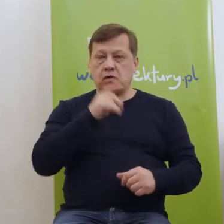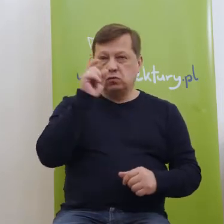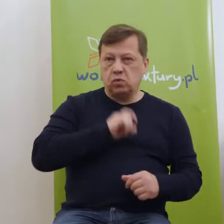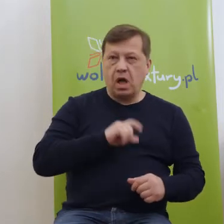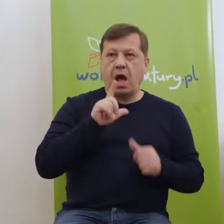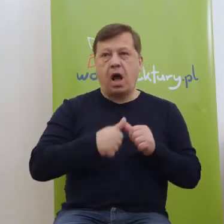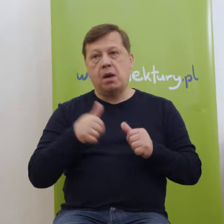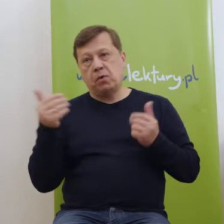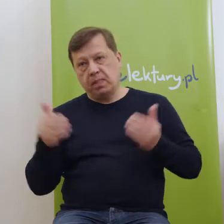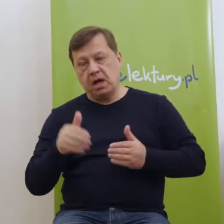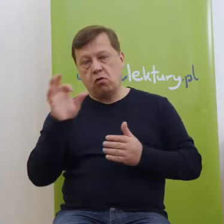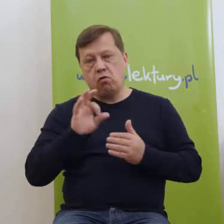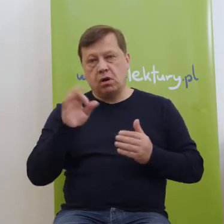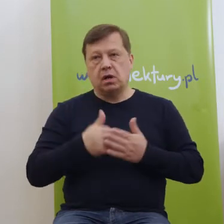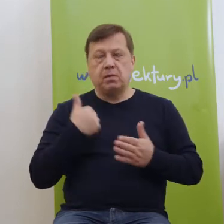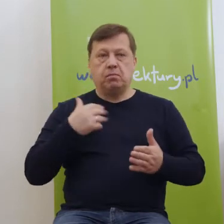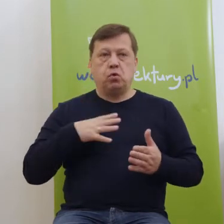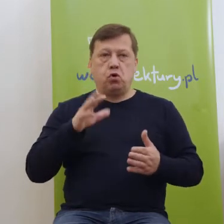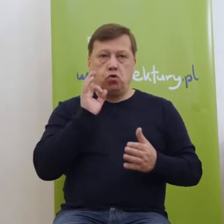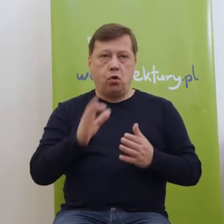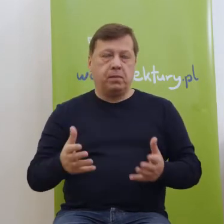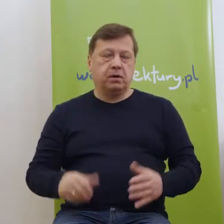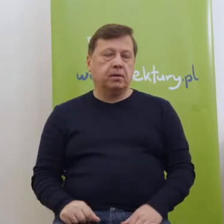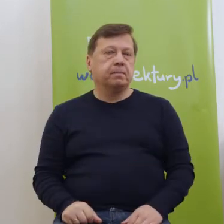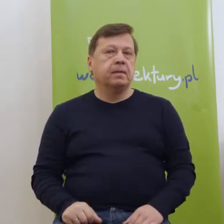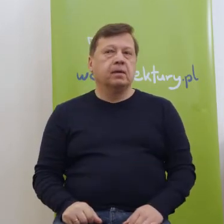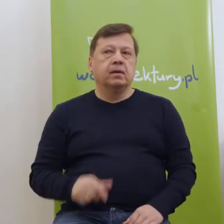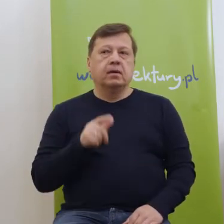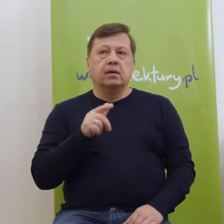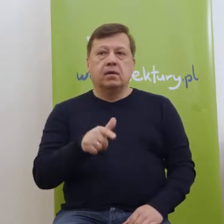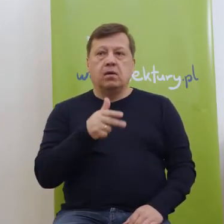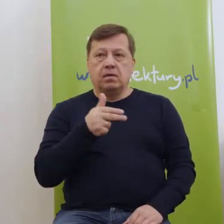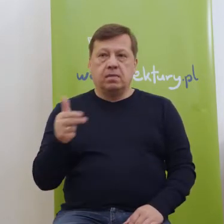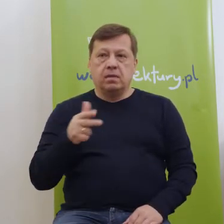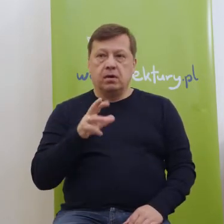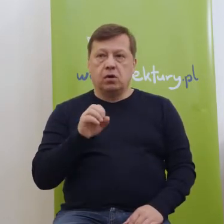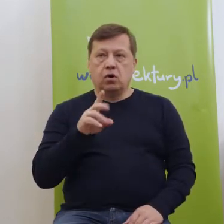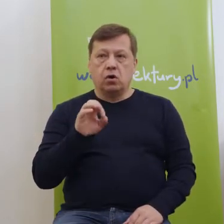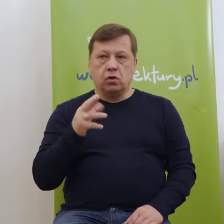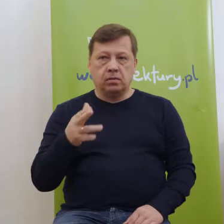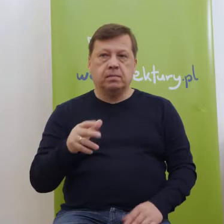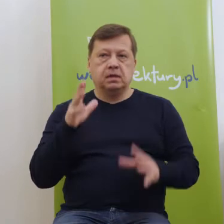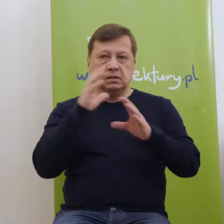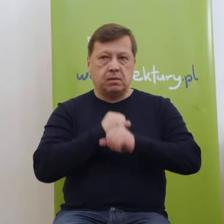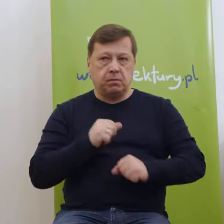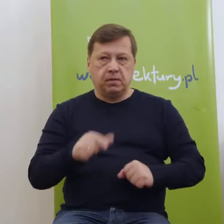dobre. Stąd jest w ogóle ten tytuł. Bo konkol to jest taka zapomniana już